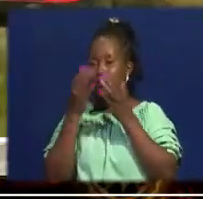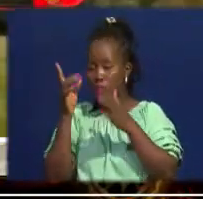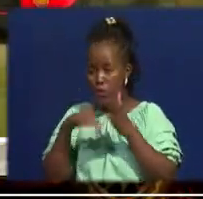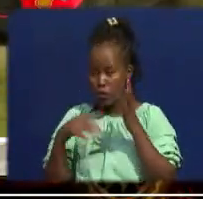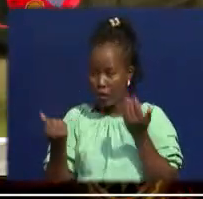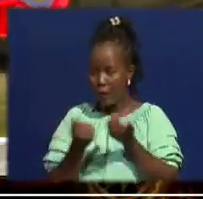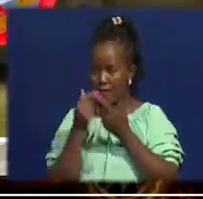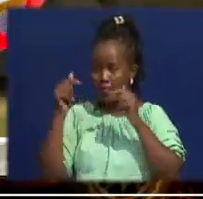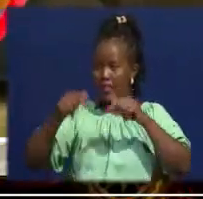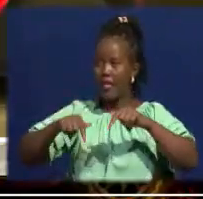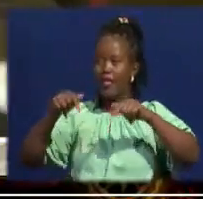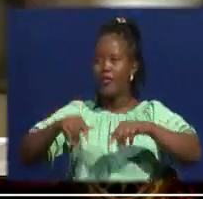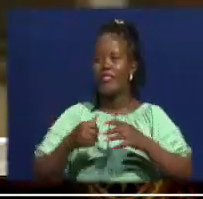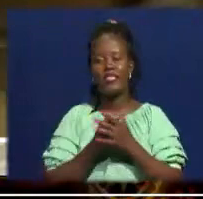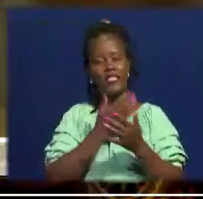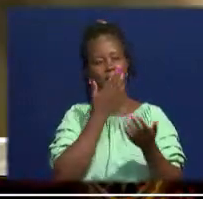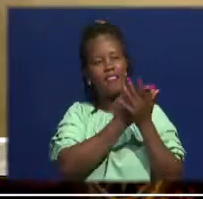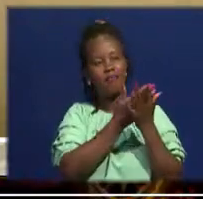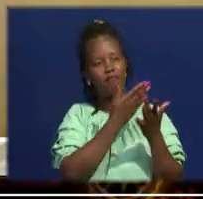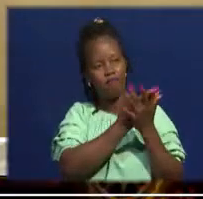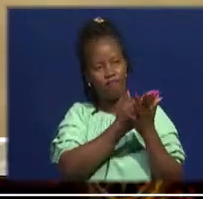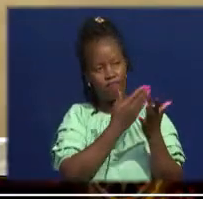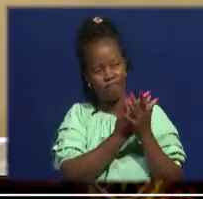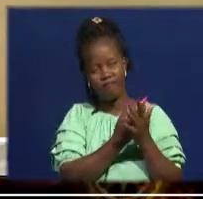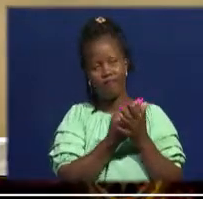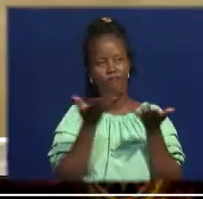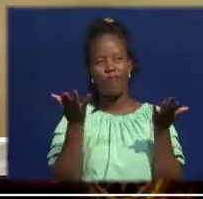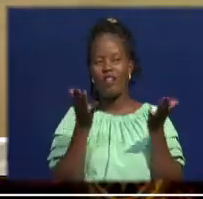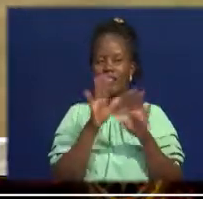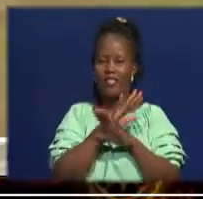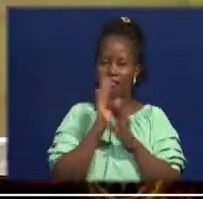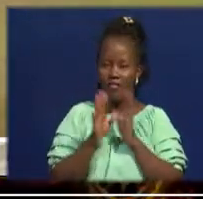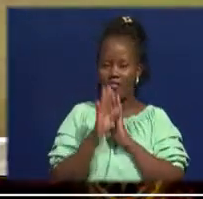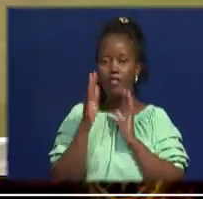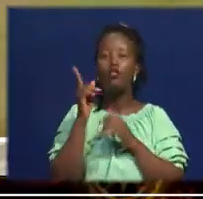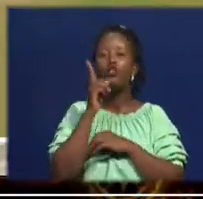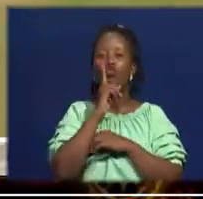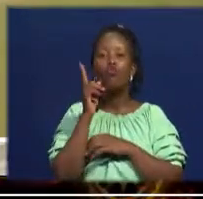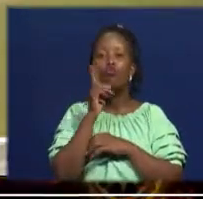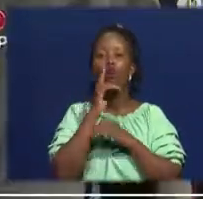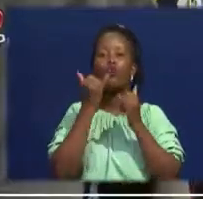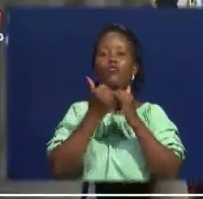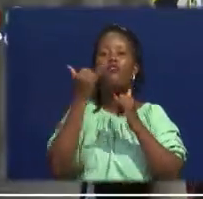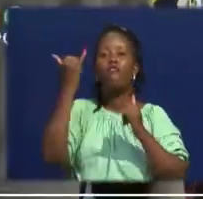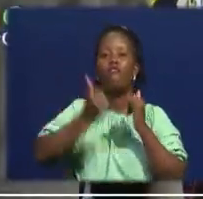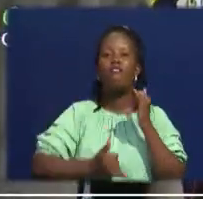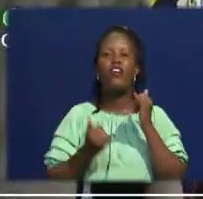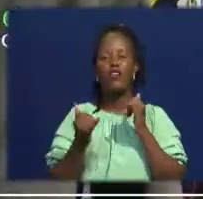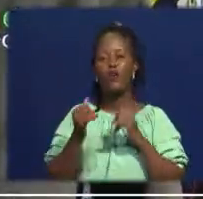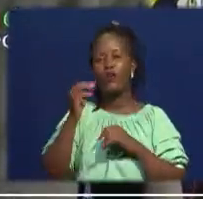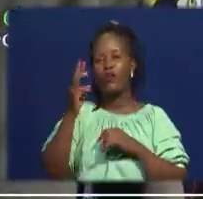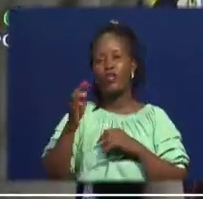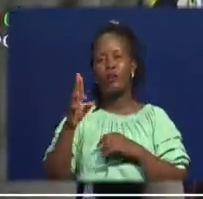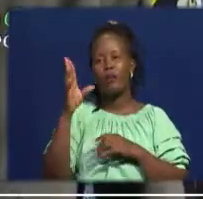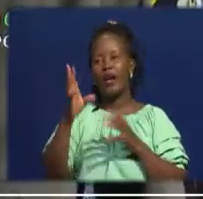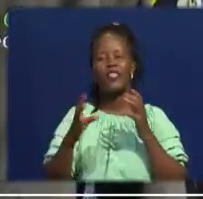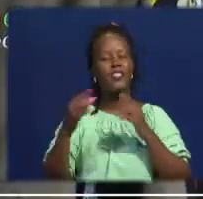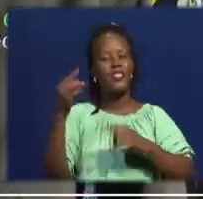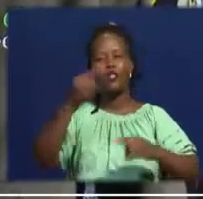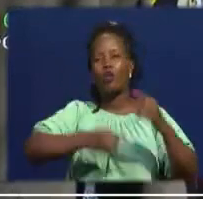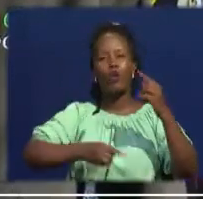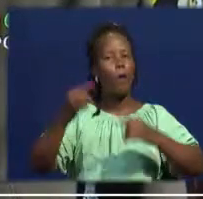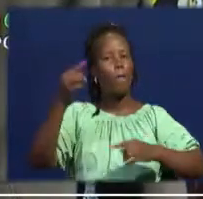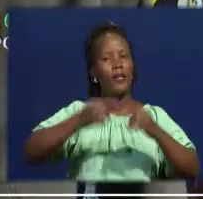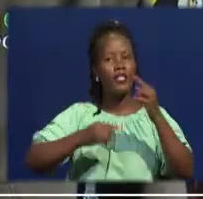ya leo. Shukran sana Wahome. Mtazamaji, mambo ni kama hayo. Kesho ni kilele cha mbio za WRC Safari, ukumbi ukiwa ni